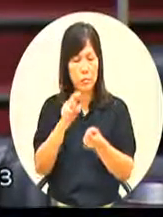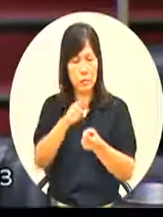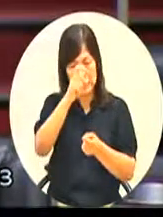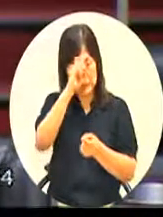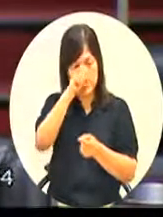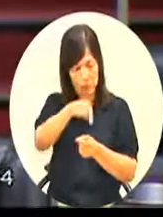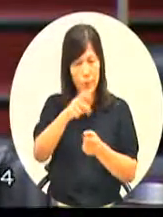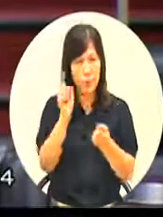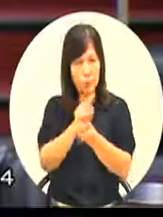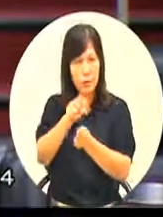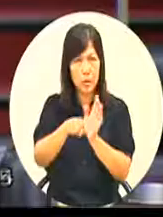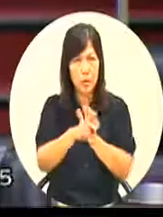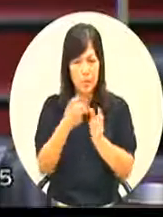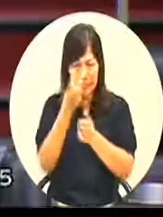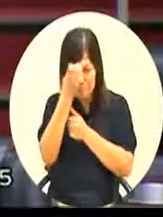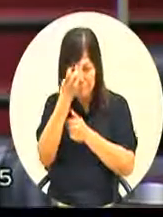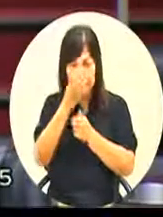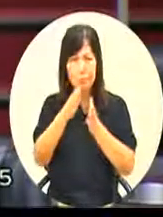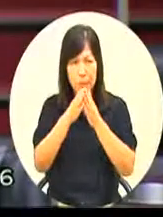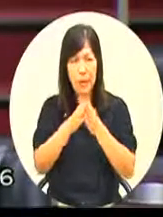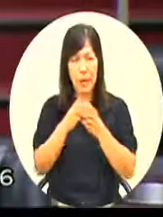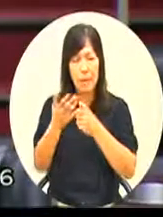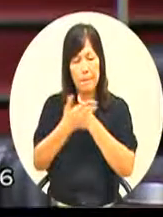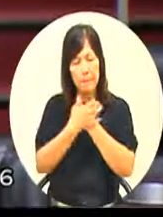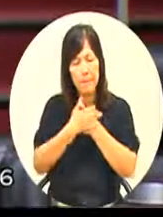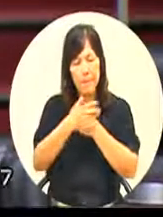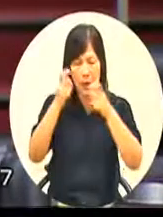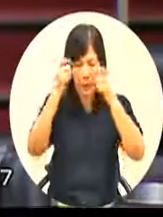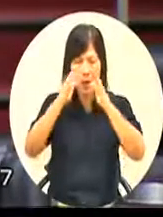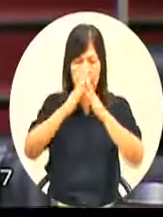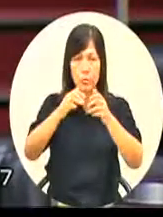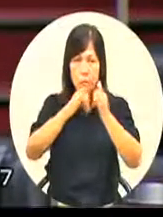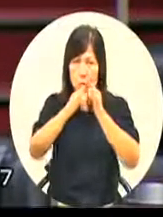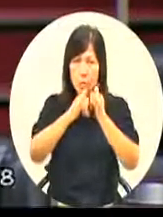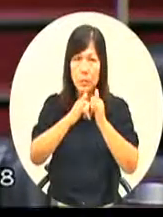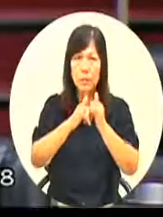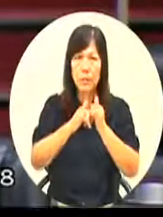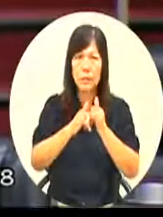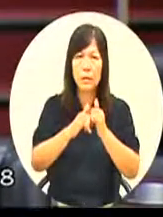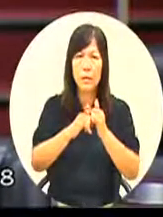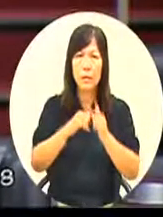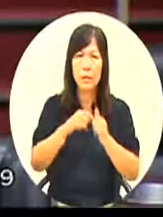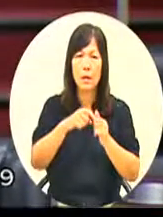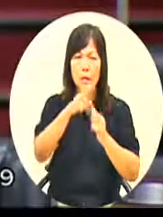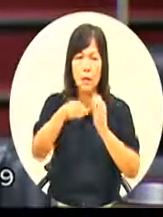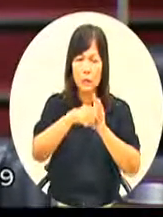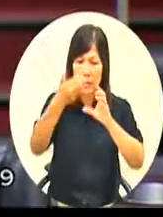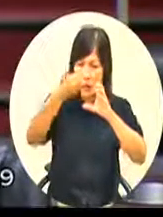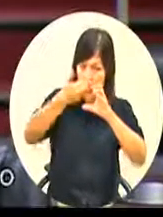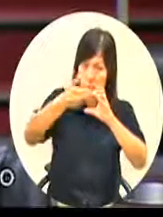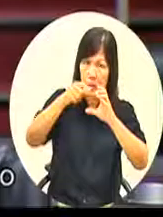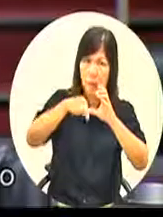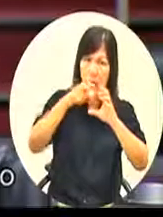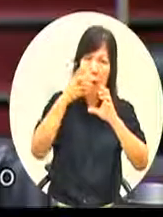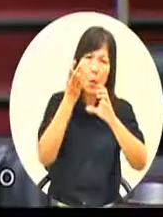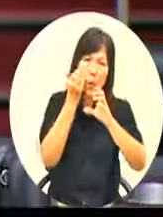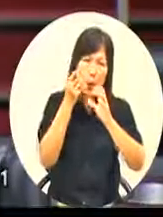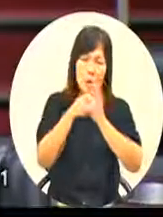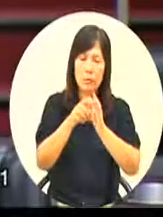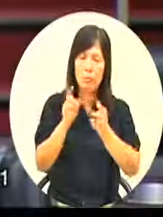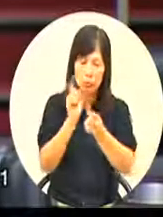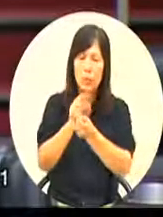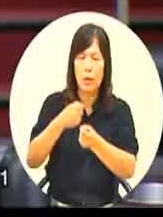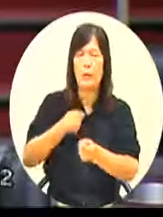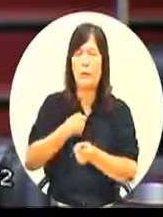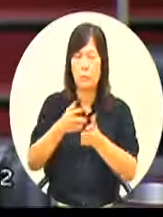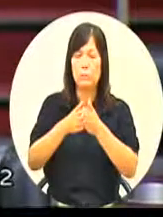也多加把关了，也能够帮助我们高雄市的市民在有线电视制的权利。那刚